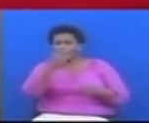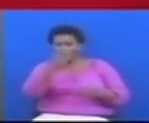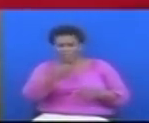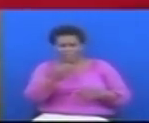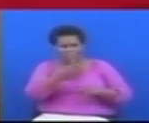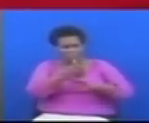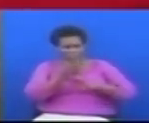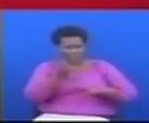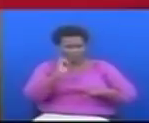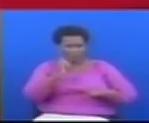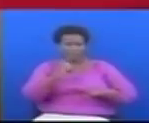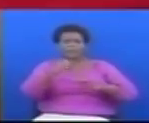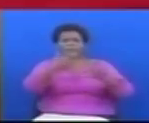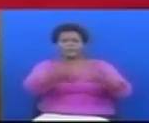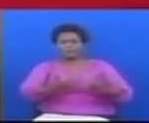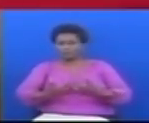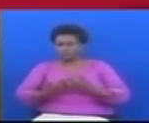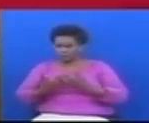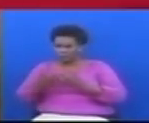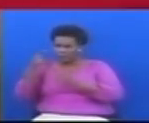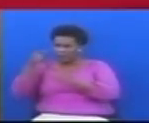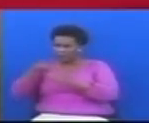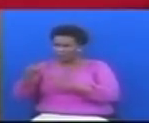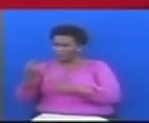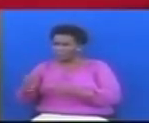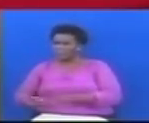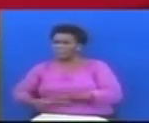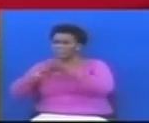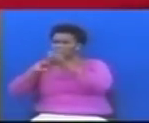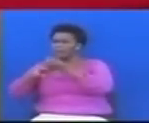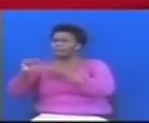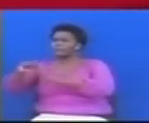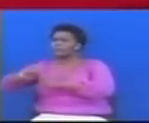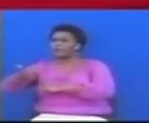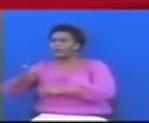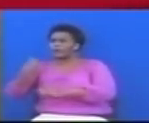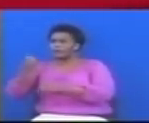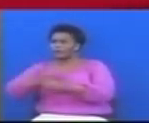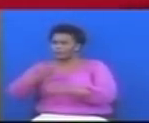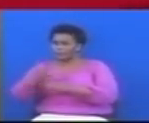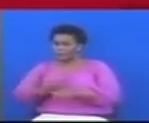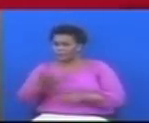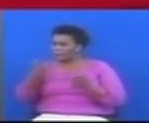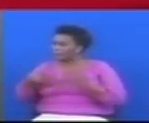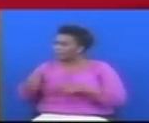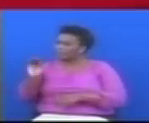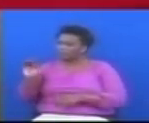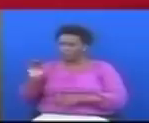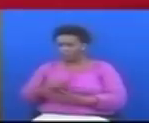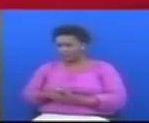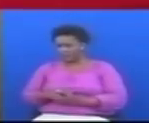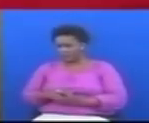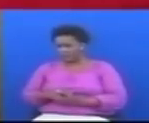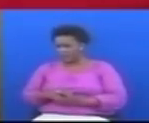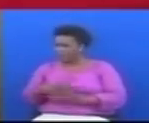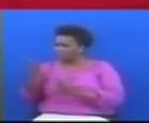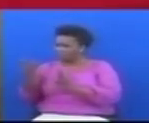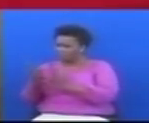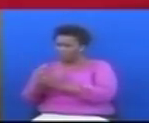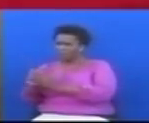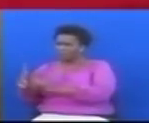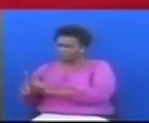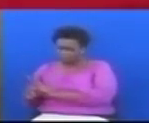na TANESCO ili isaidie REA katika kusambaza umeme vijijini. Nimwaahidi tu Dr. Shengoma tutaambatana ziara